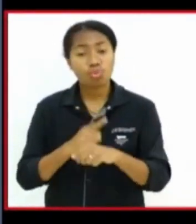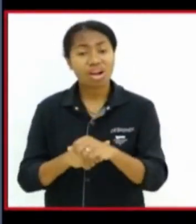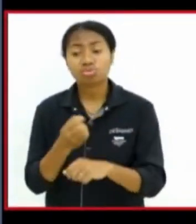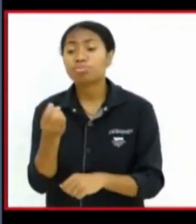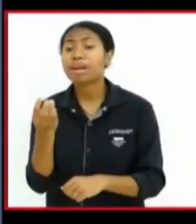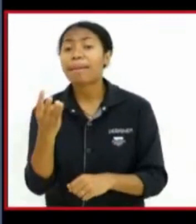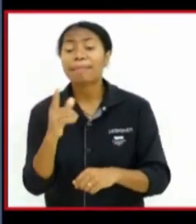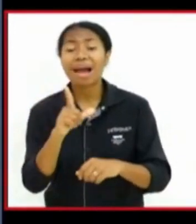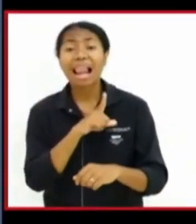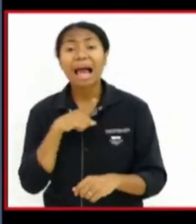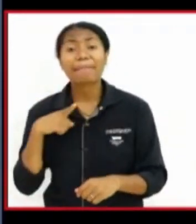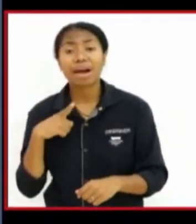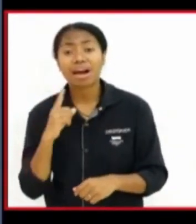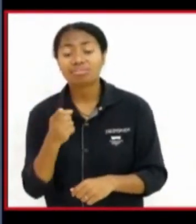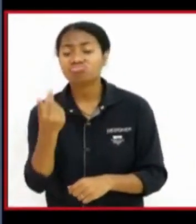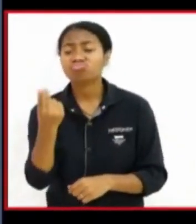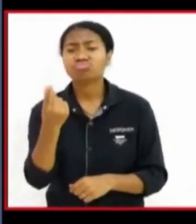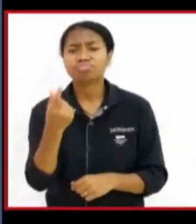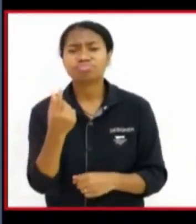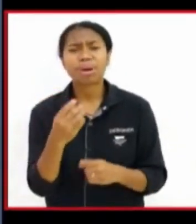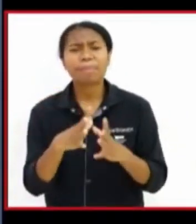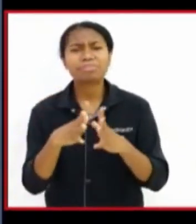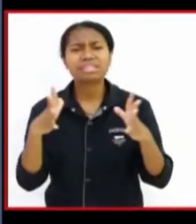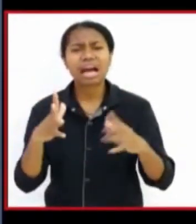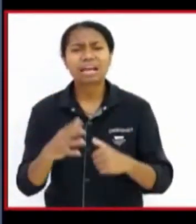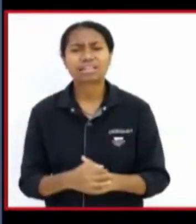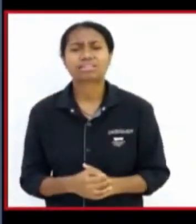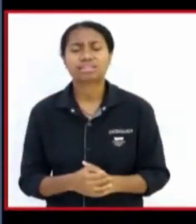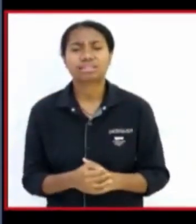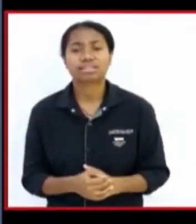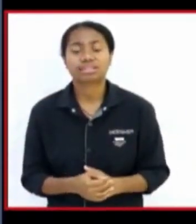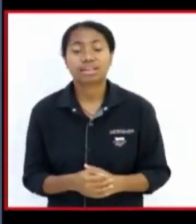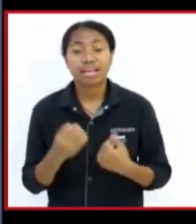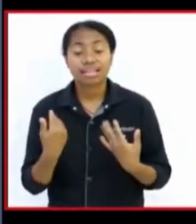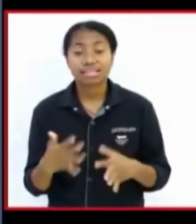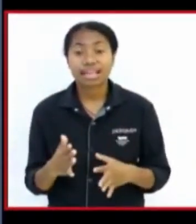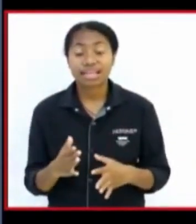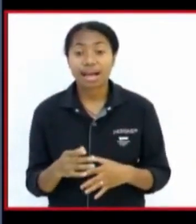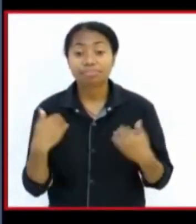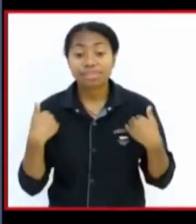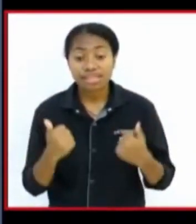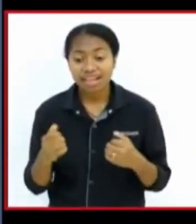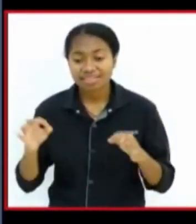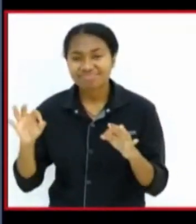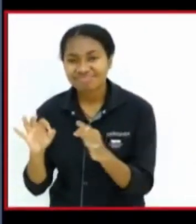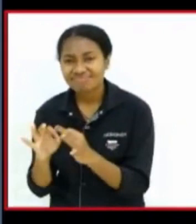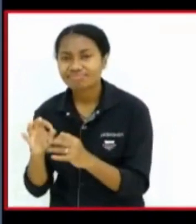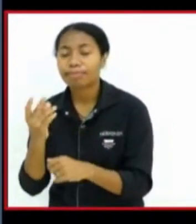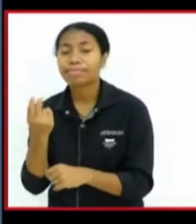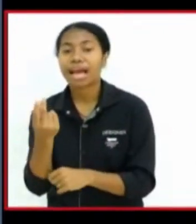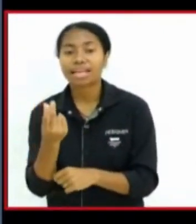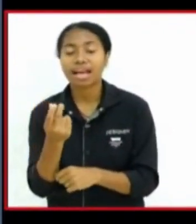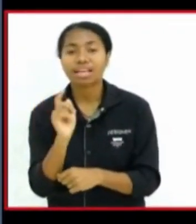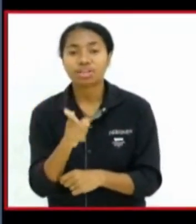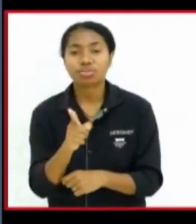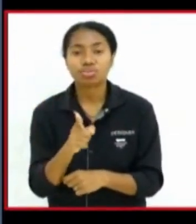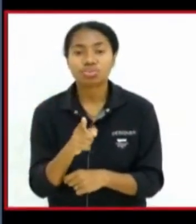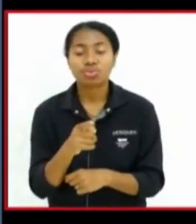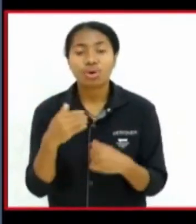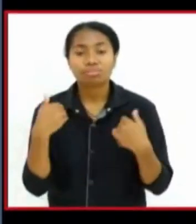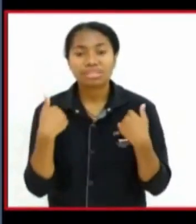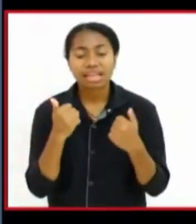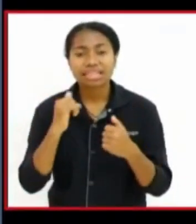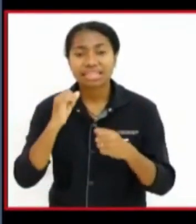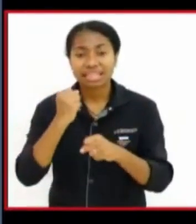biaya Berapa besar Oh ya single supaya menghemat waktu dan biaya lalu digali